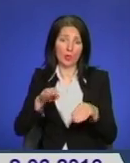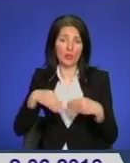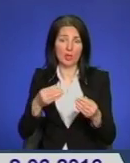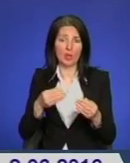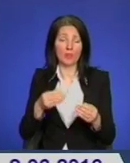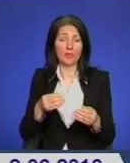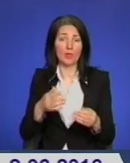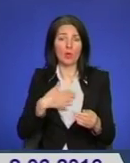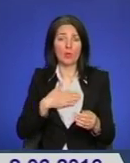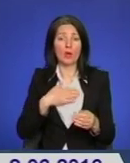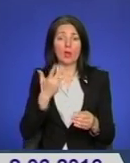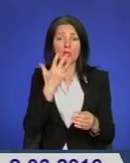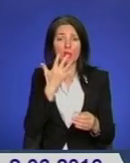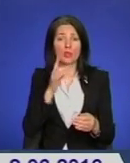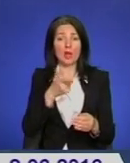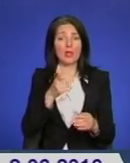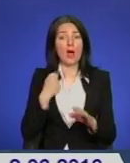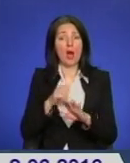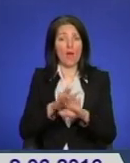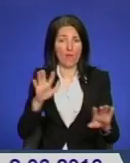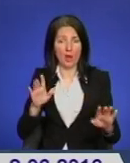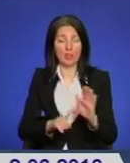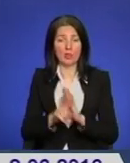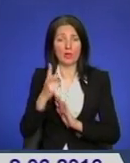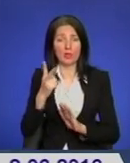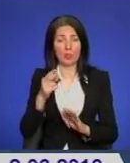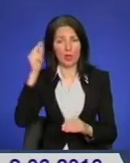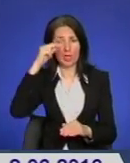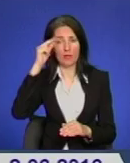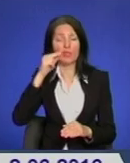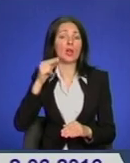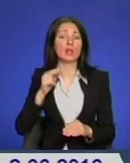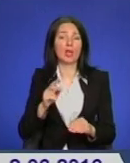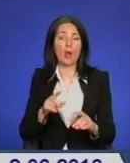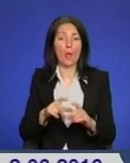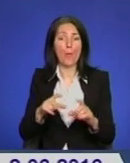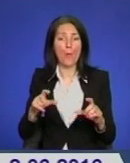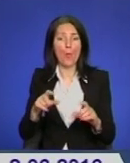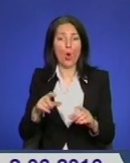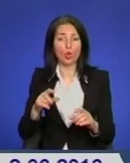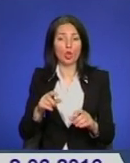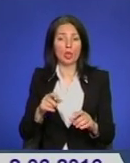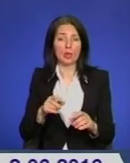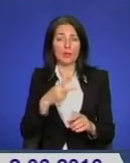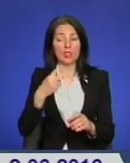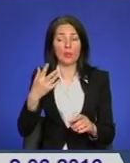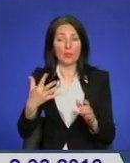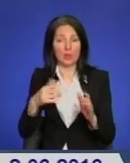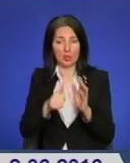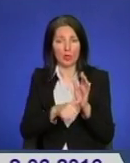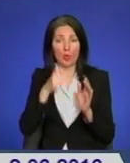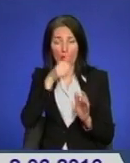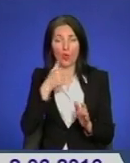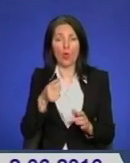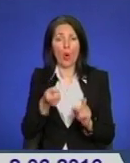У нацгвардійців Тернополя стартував другий навчальний модуль 2016 року. Боротьба із зовнішнім та внутрішнім ворогом – одне з